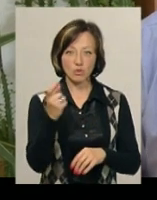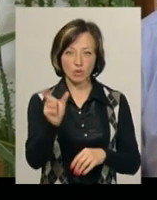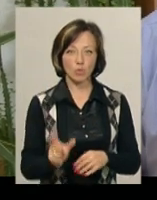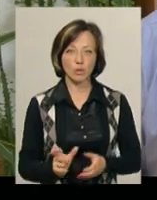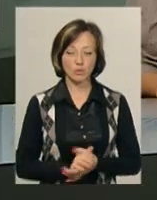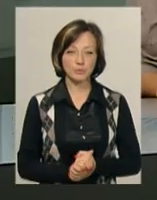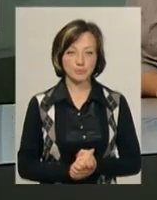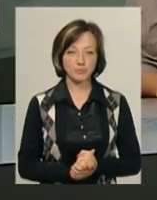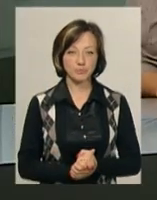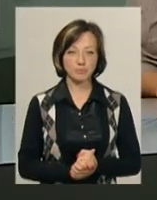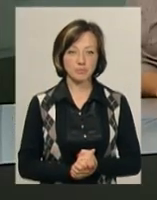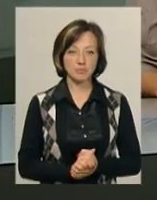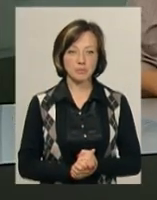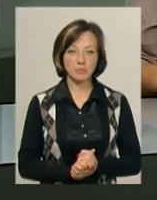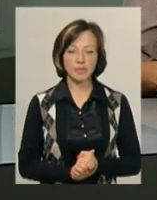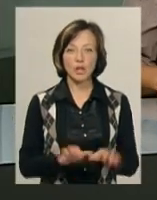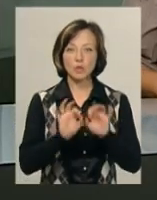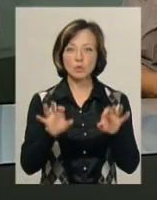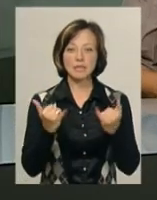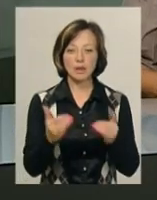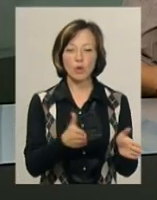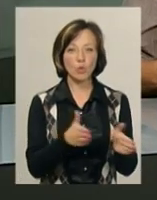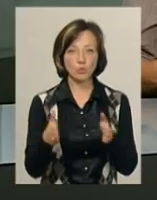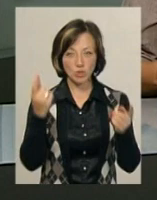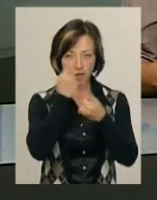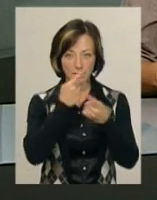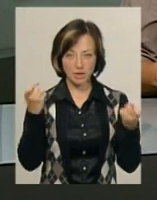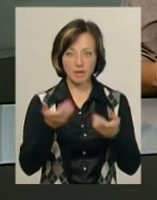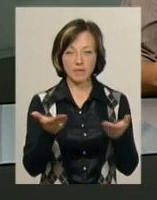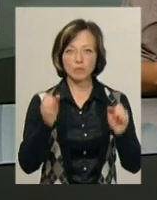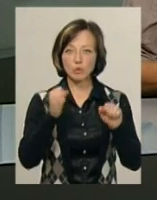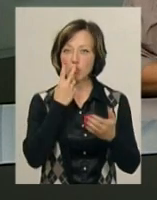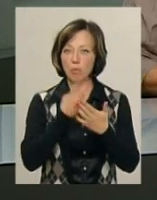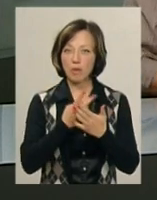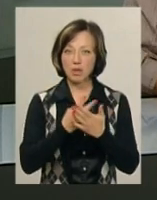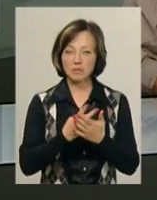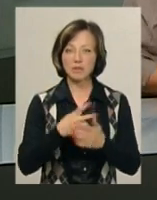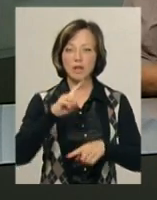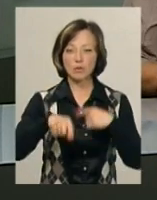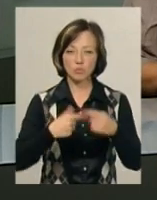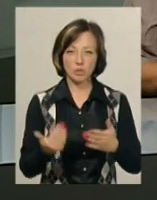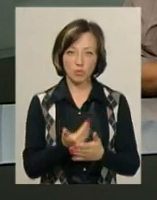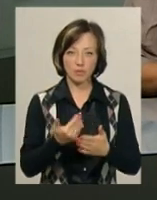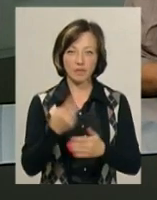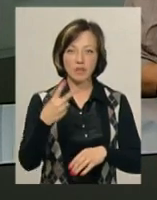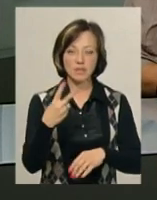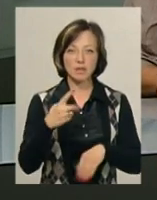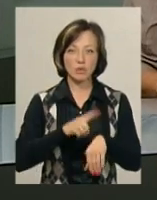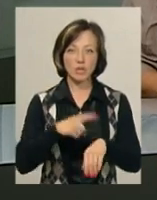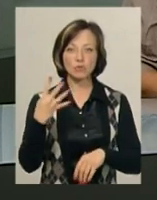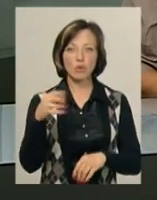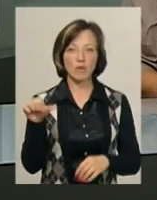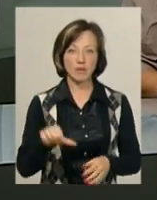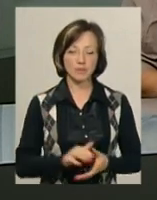людину. Сюжет про це наразі готується до ефіру, ви зможете його побачити у нашому випуску новин о